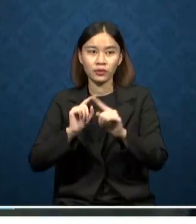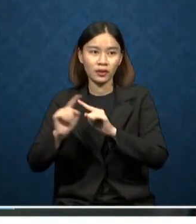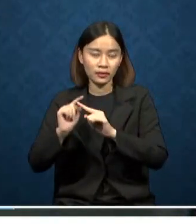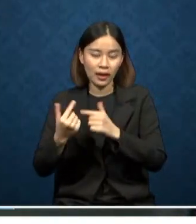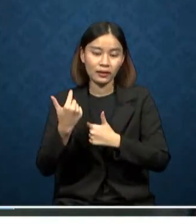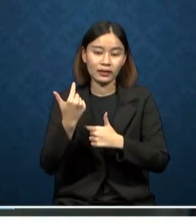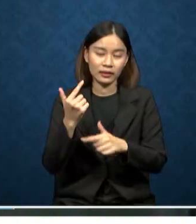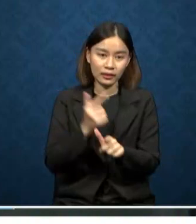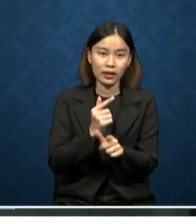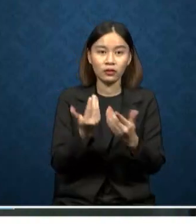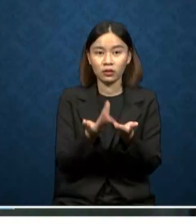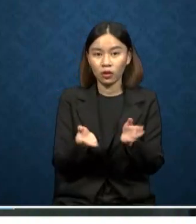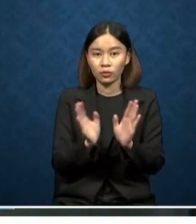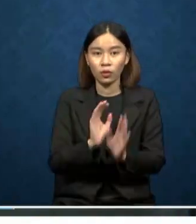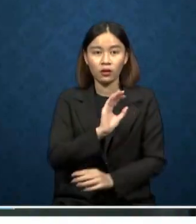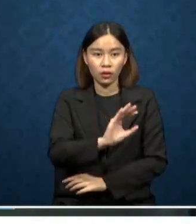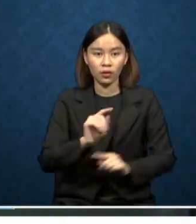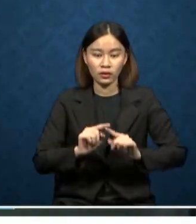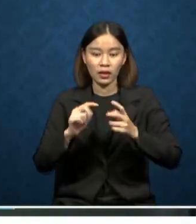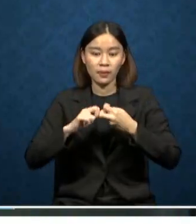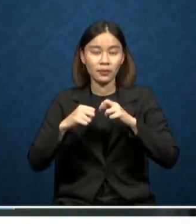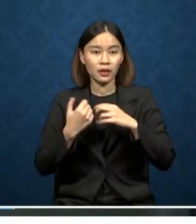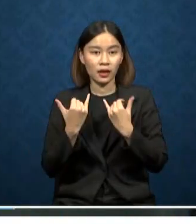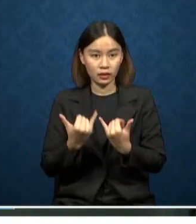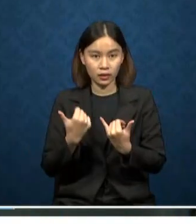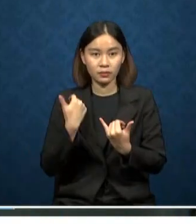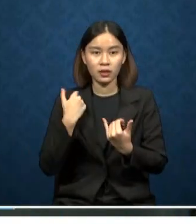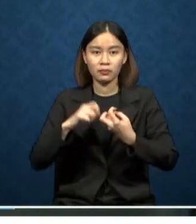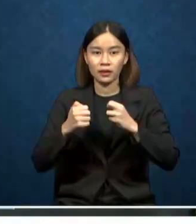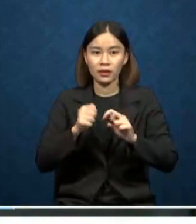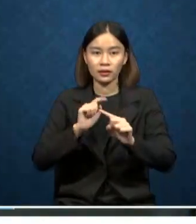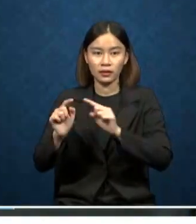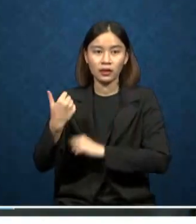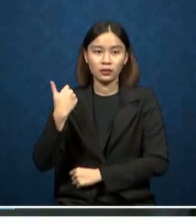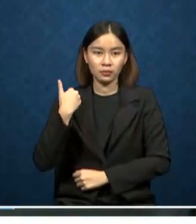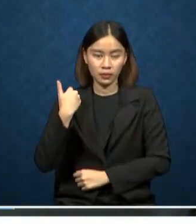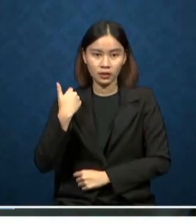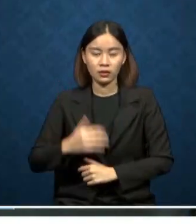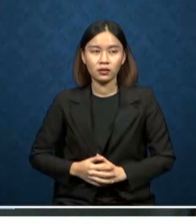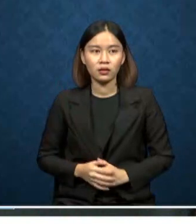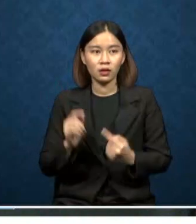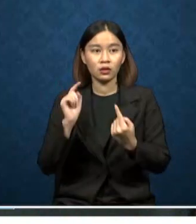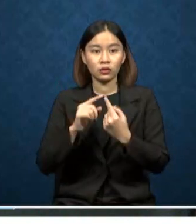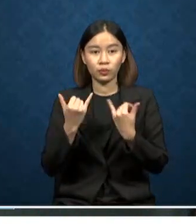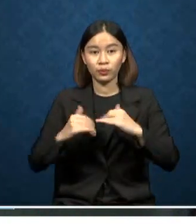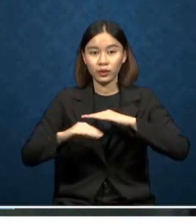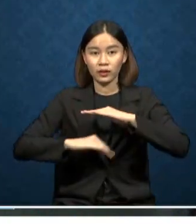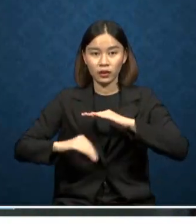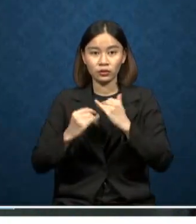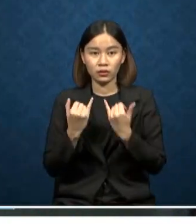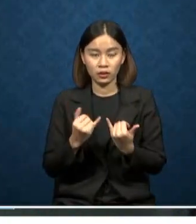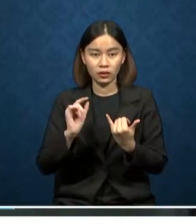เลี้ยงครอบครัวแต่ปัญหาทุกวันนี้มันมีปัญหามากมายในเบื้องต้นนี้ท่านประธาน